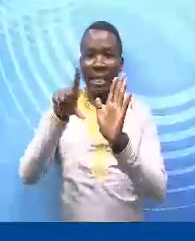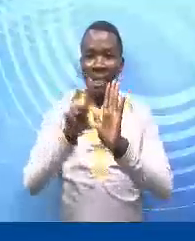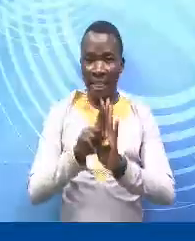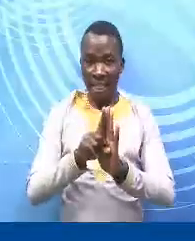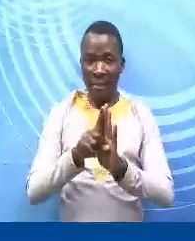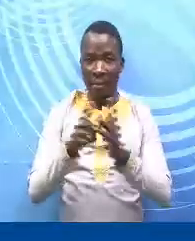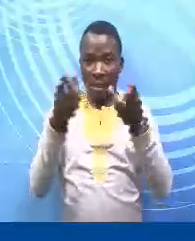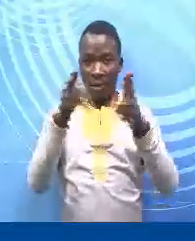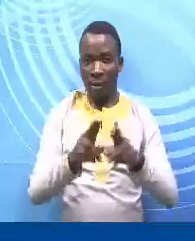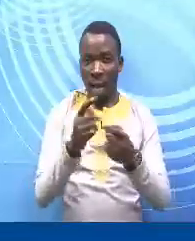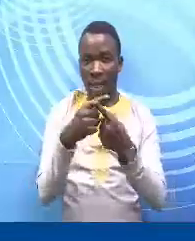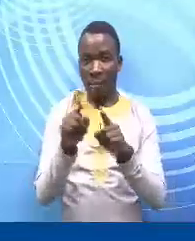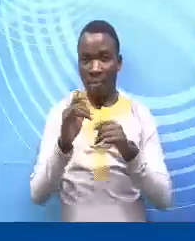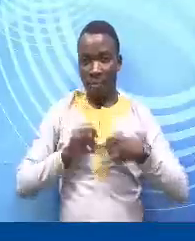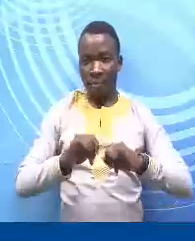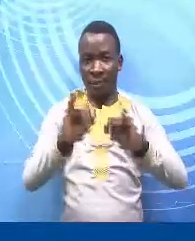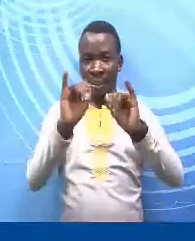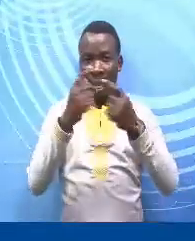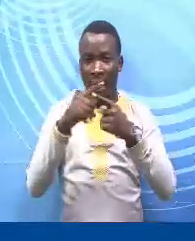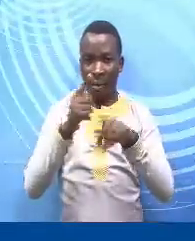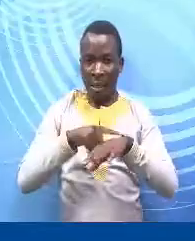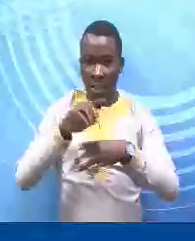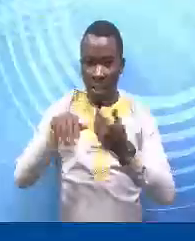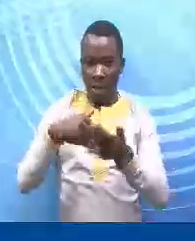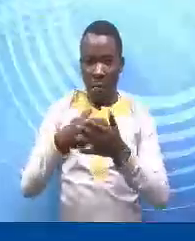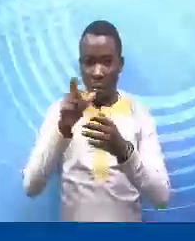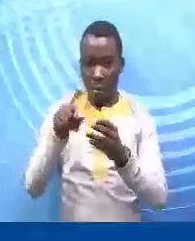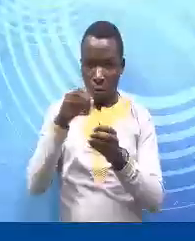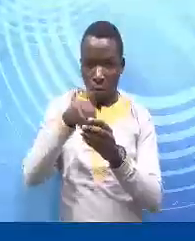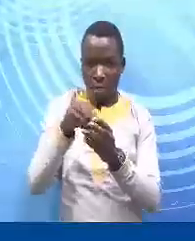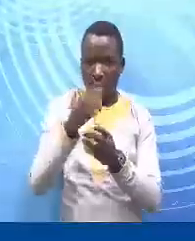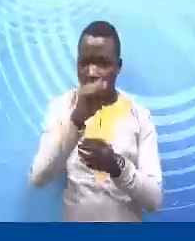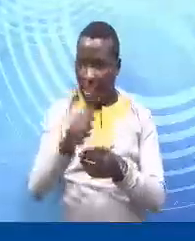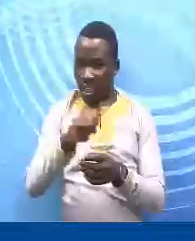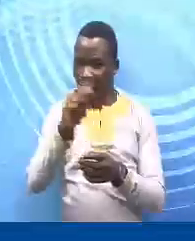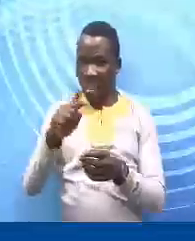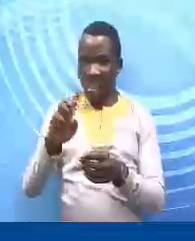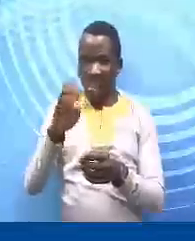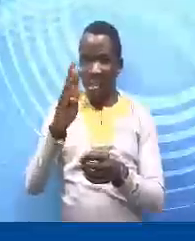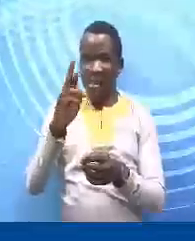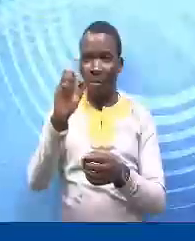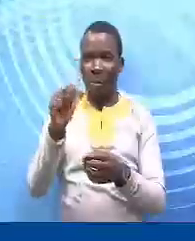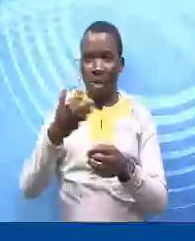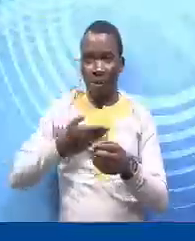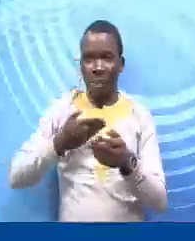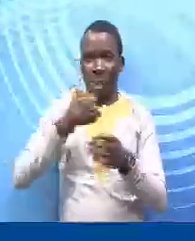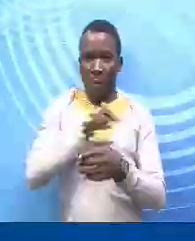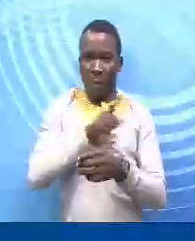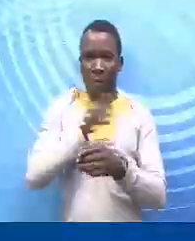violated ariko most of the time umuntu uri zebra crossing abari we ufite priority muri